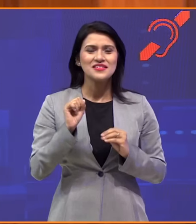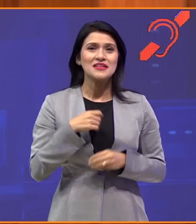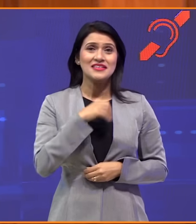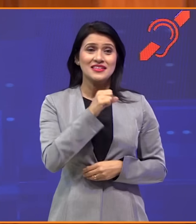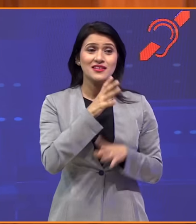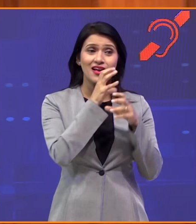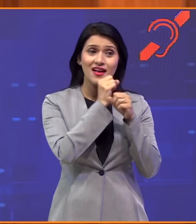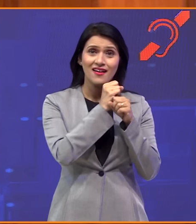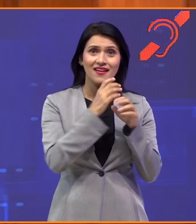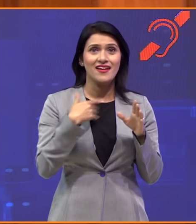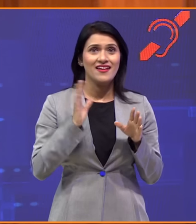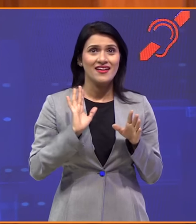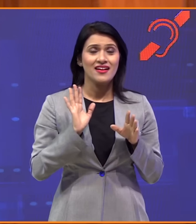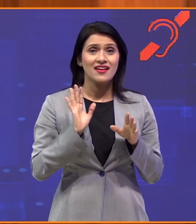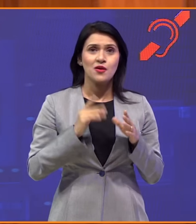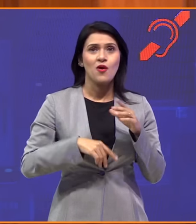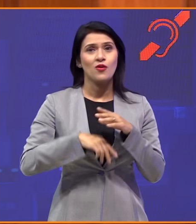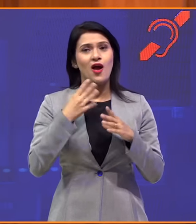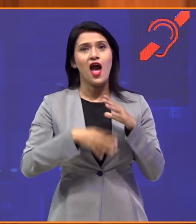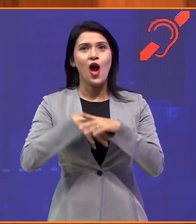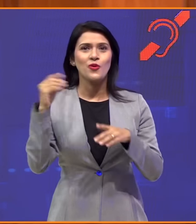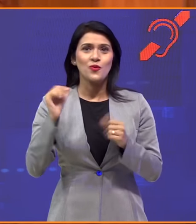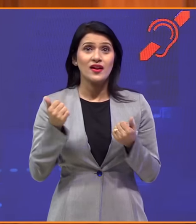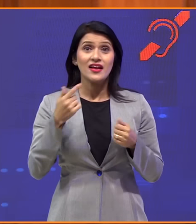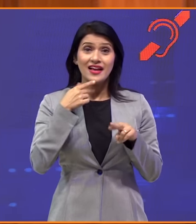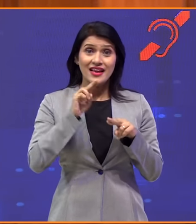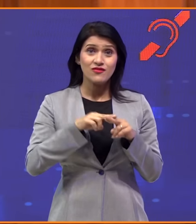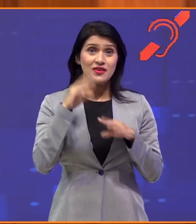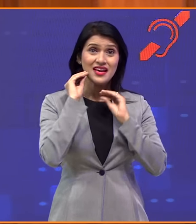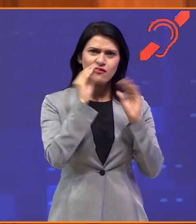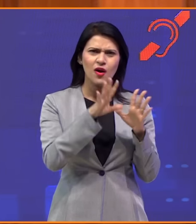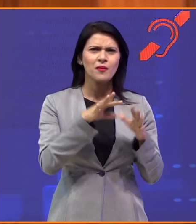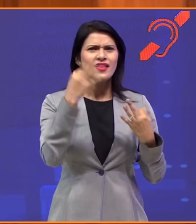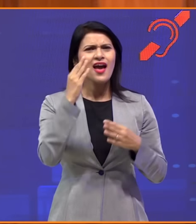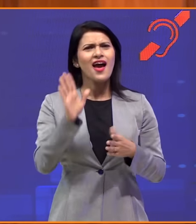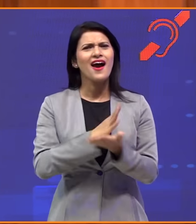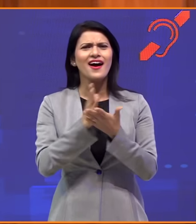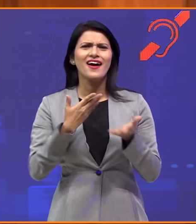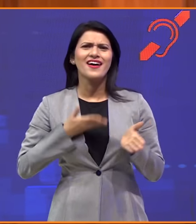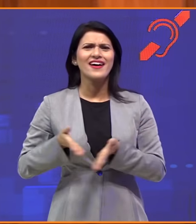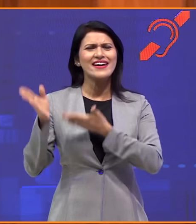पाया अगर बताता तो कहते कि कहां ज नाचे खातिर